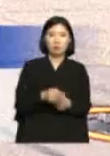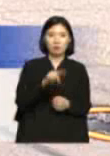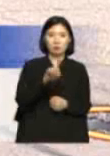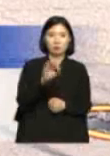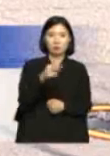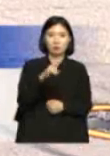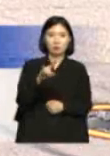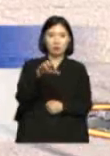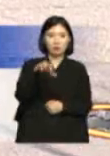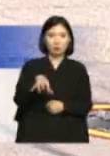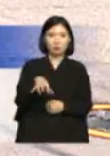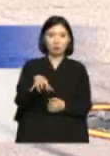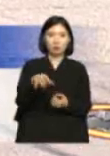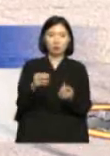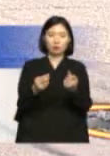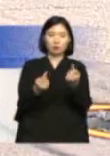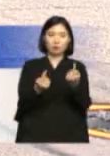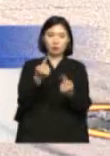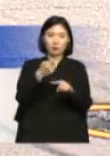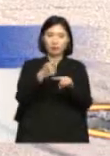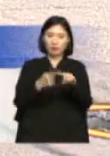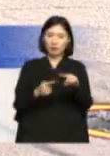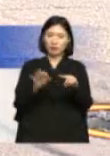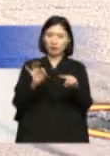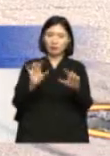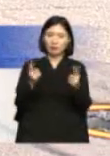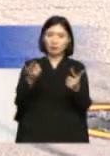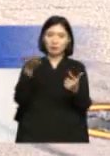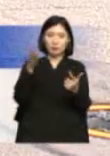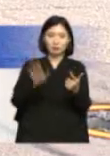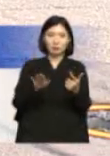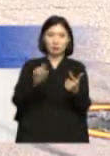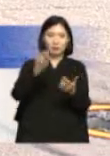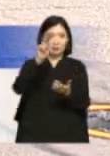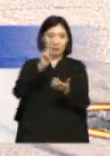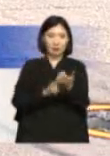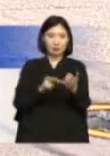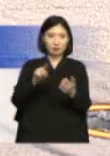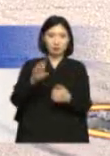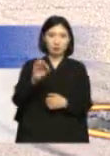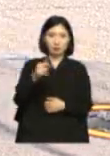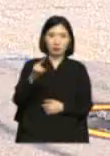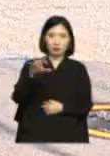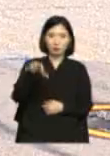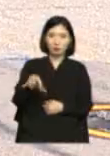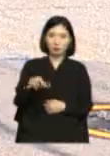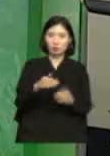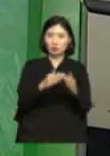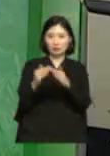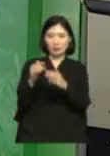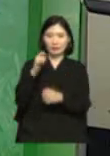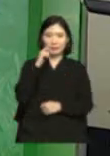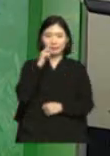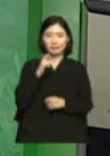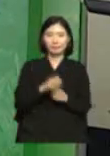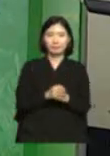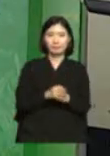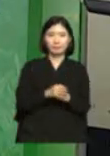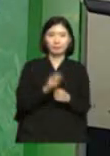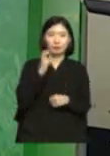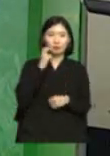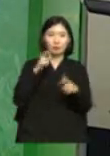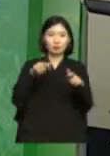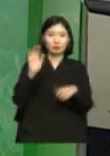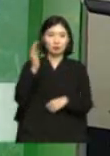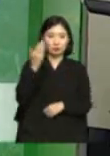성내동보다 반값은 아닌데 여기서 팔아서 성내동으로 못 가니까. 송파구는